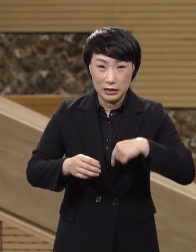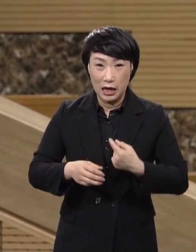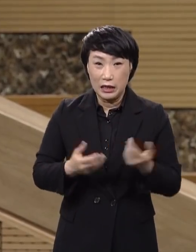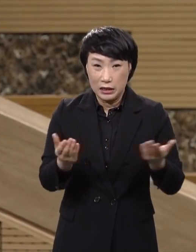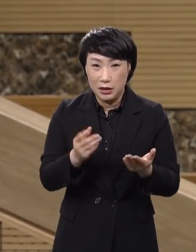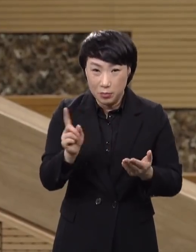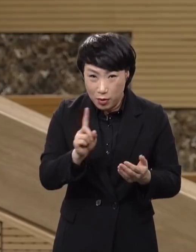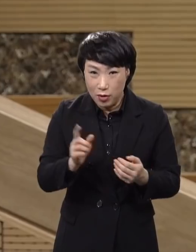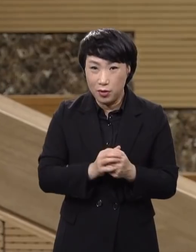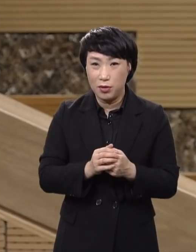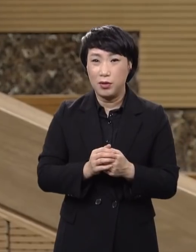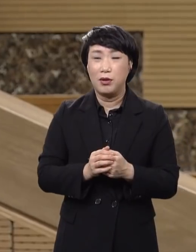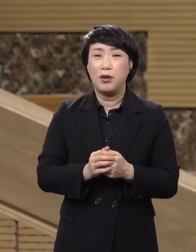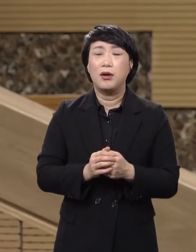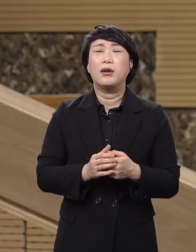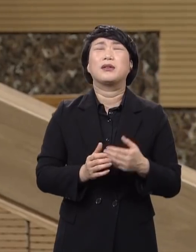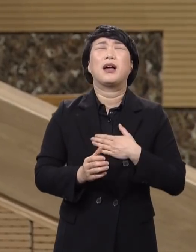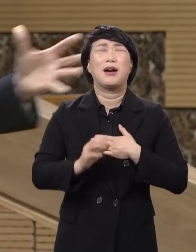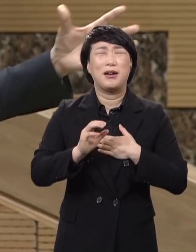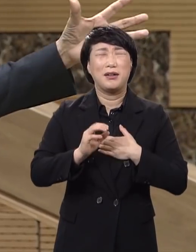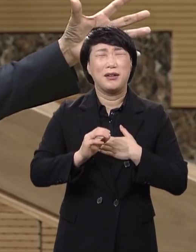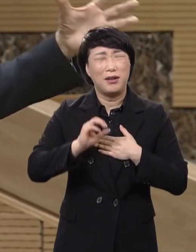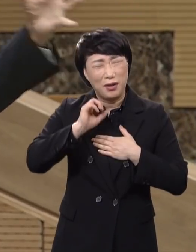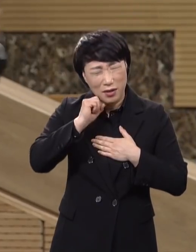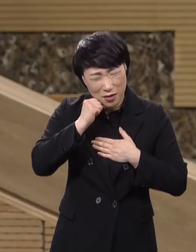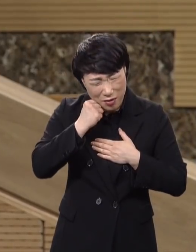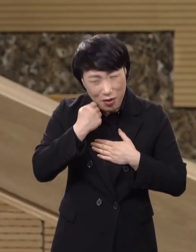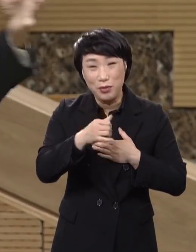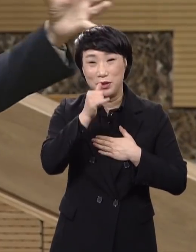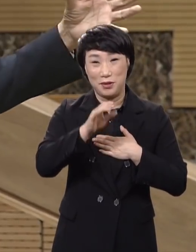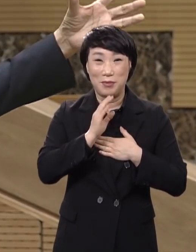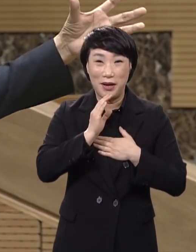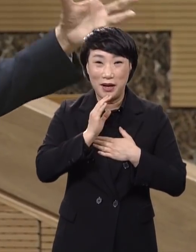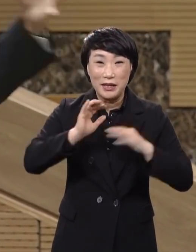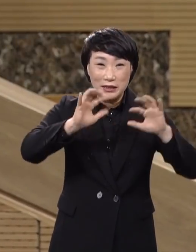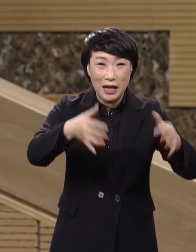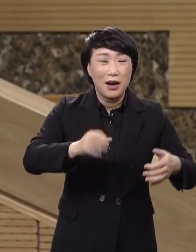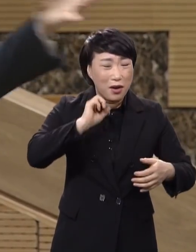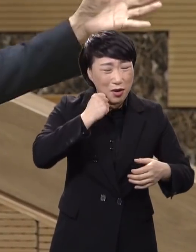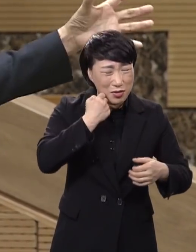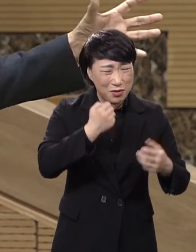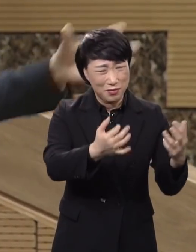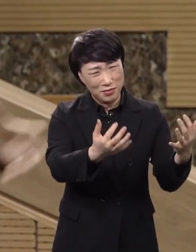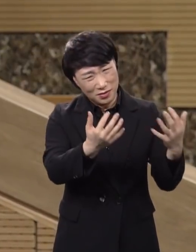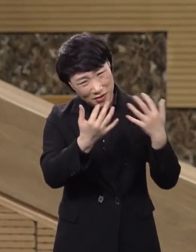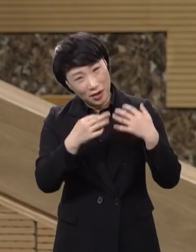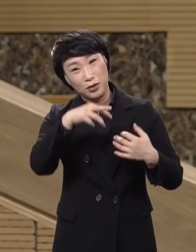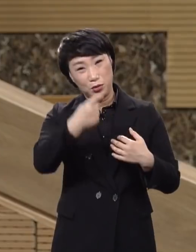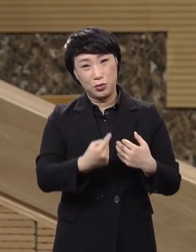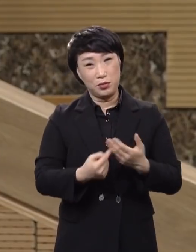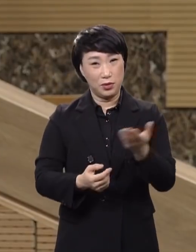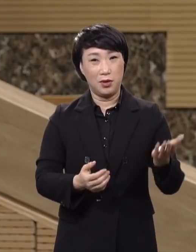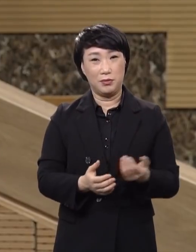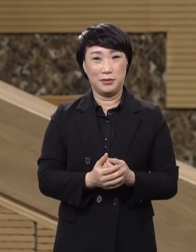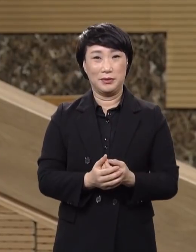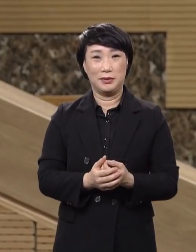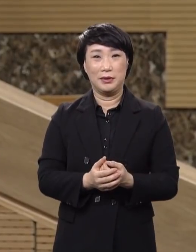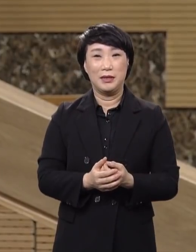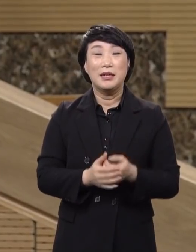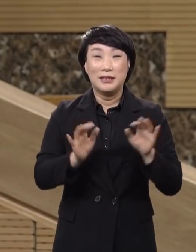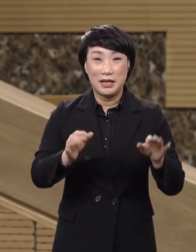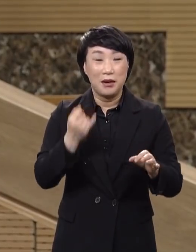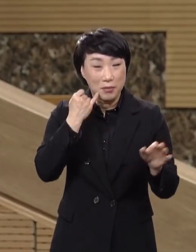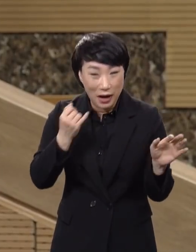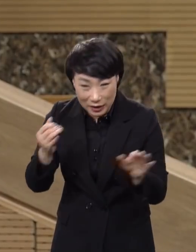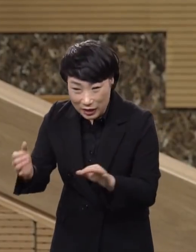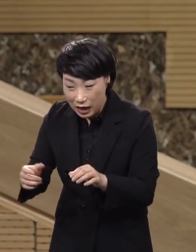일이 있어도 험하기 때문에 우리가 세상의 파도가 아무리 쳐도요,